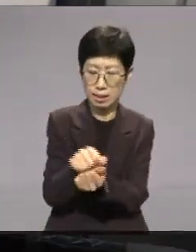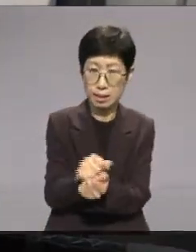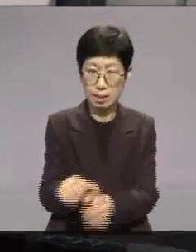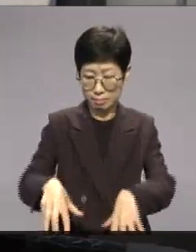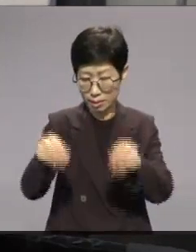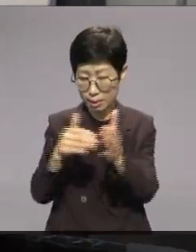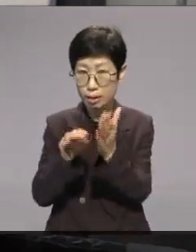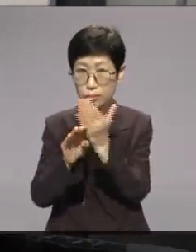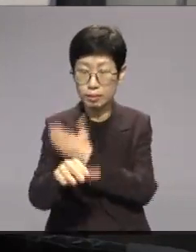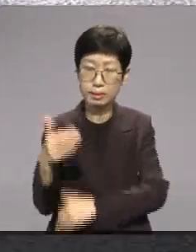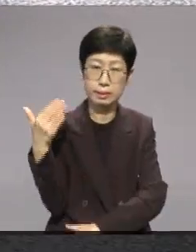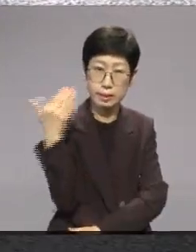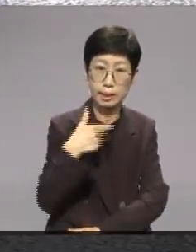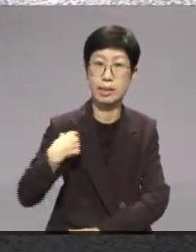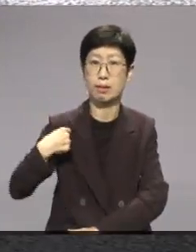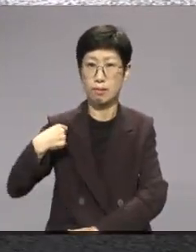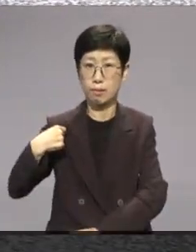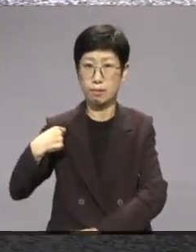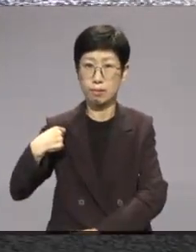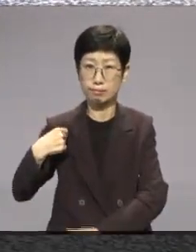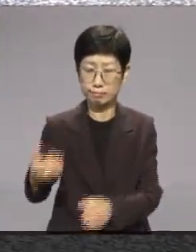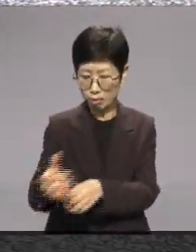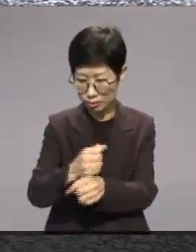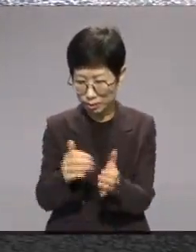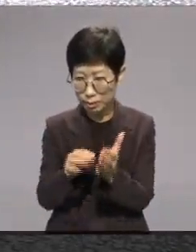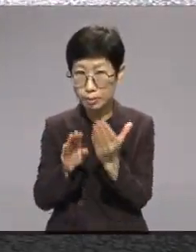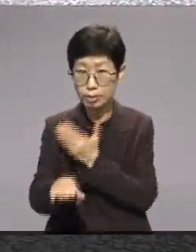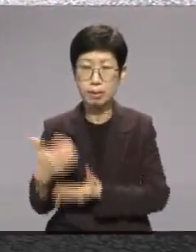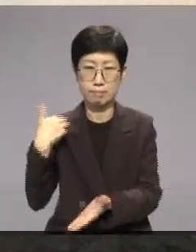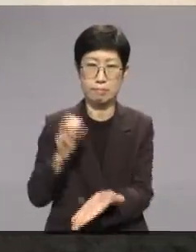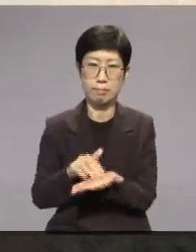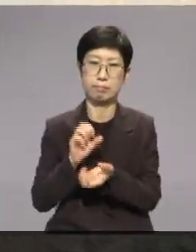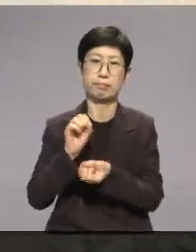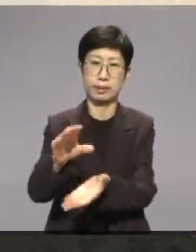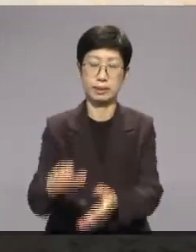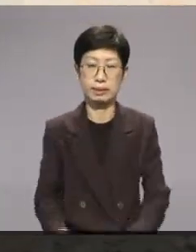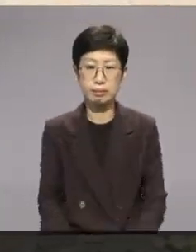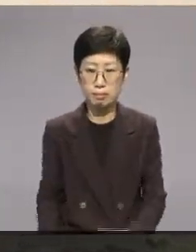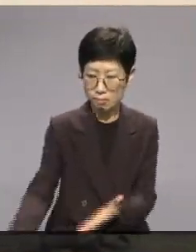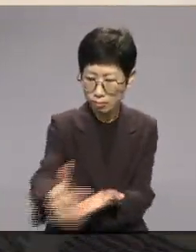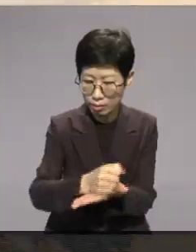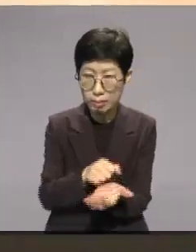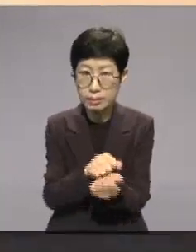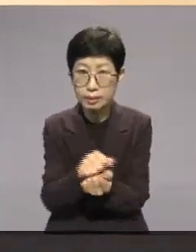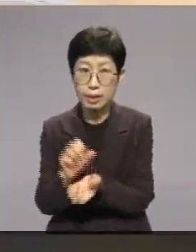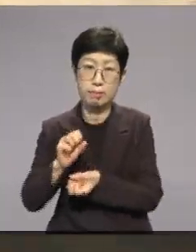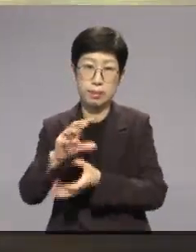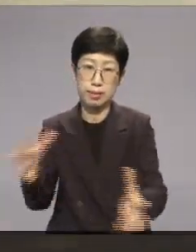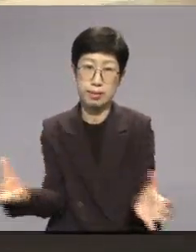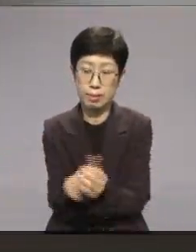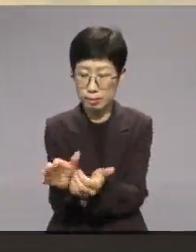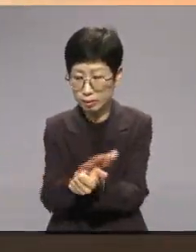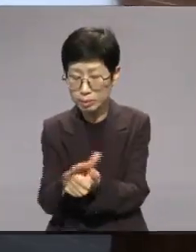뽀송뽀송해진 작업 복들은 깔끔하게 포장돼 주인에게 돌아갑니다 수거부터 세탁과 배송까지